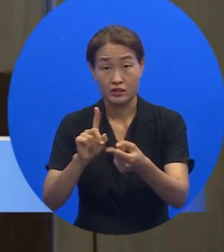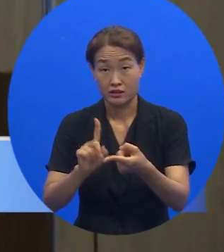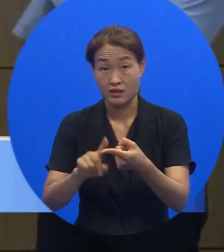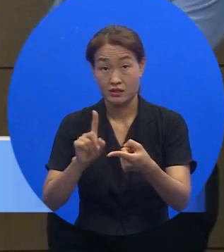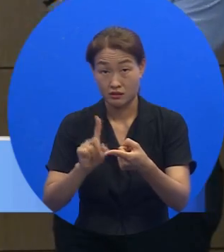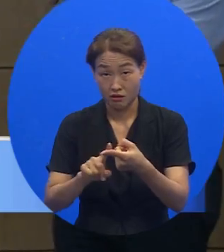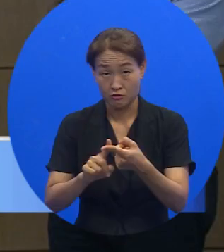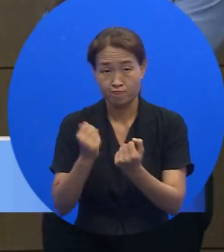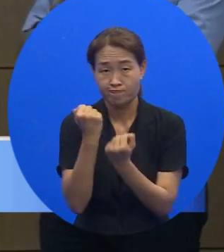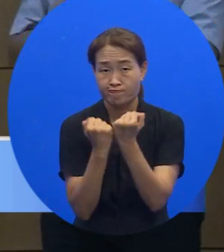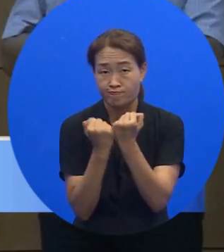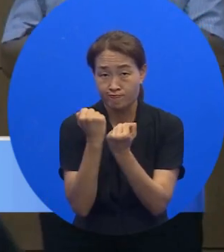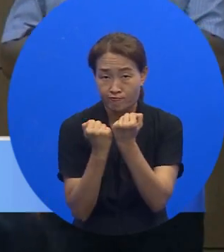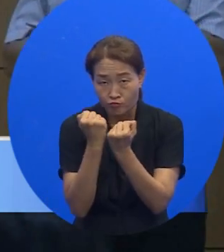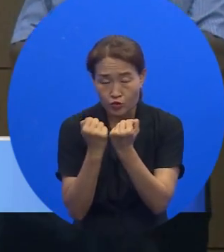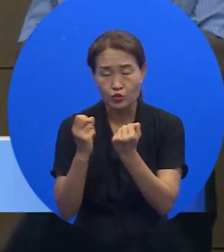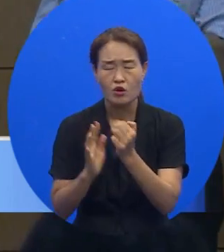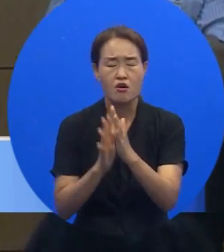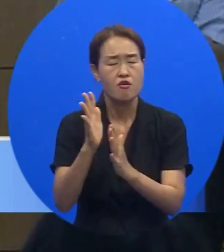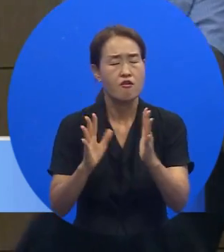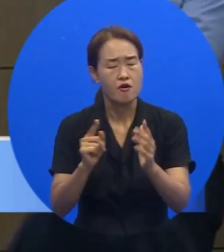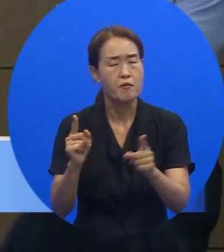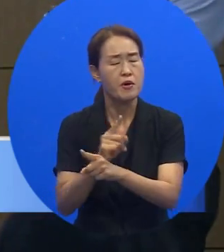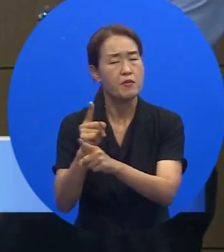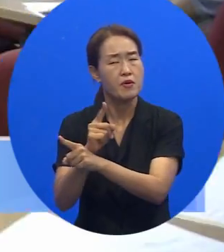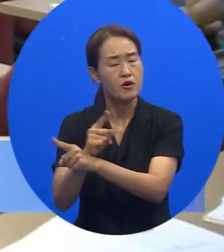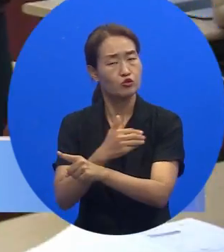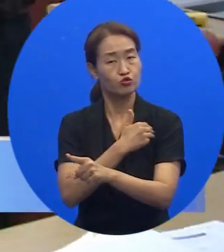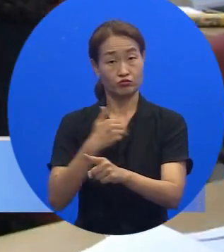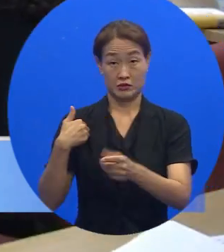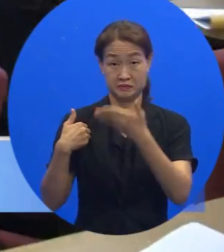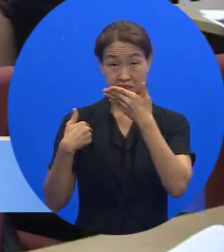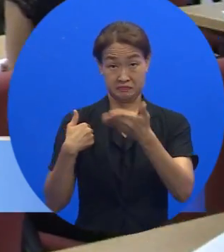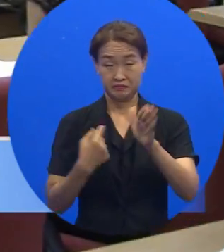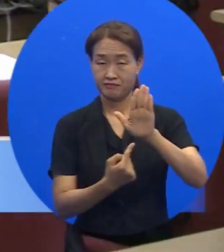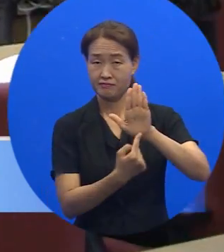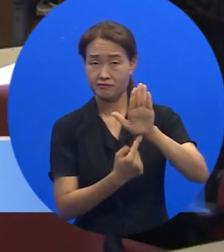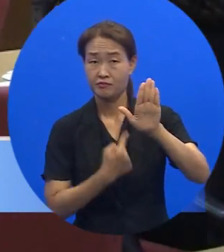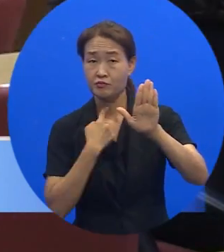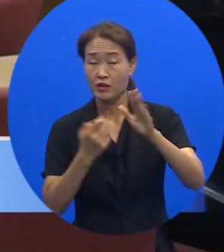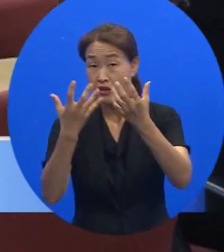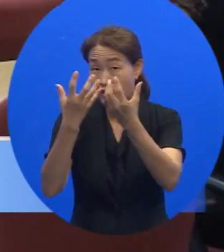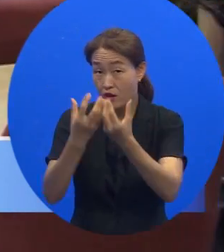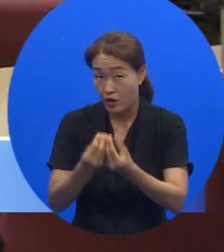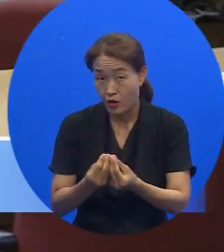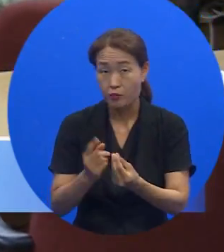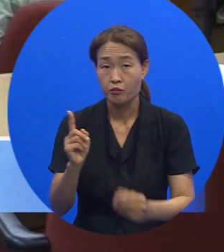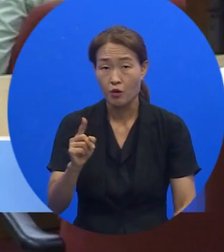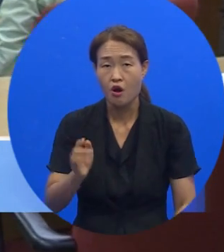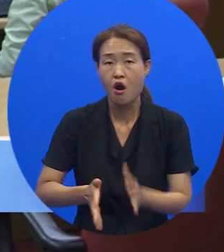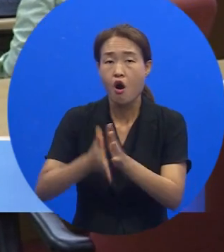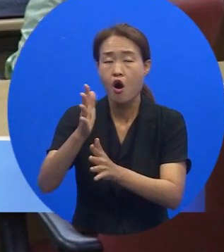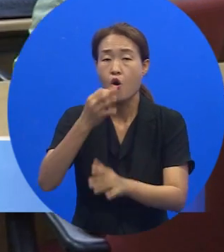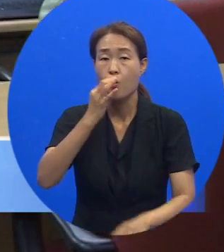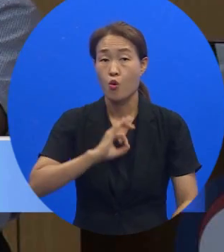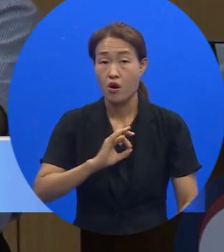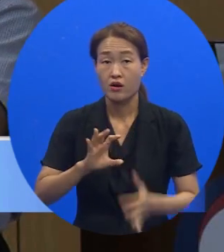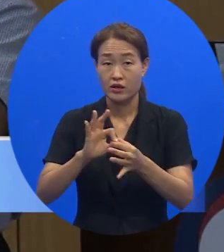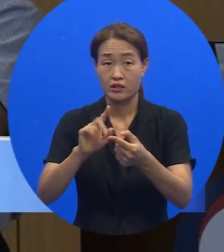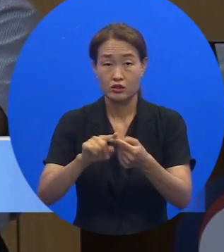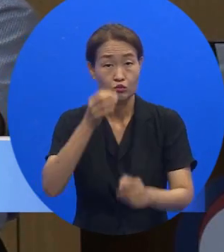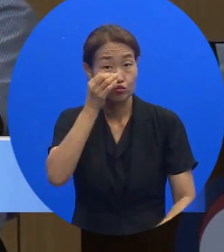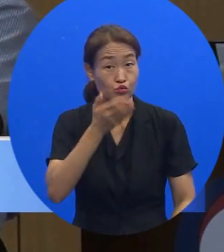등 도시기상을 도시 내 녹지가 개선할 수 있다고 발표했습니다. 예시로는 선정능 녹지 효과를 들 수